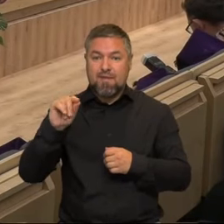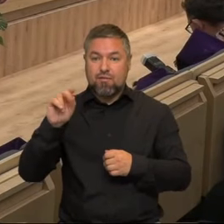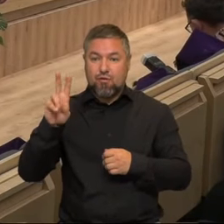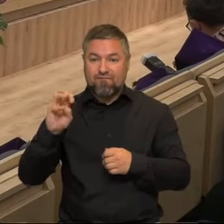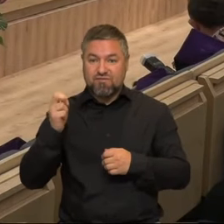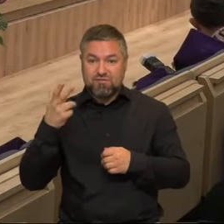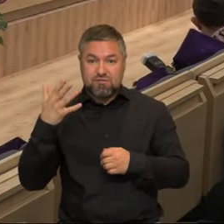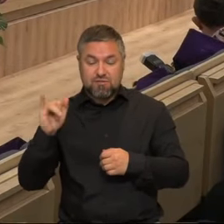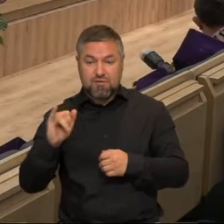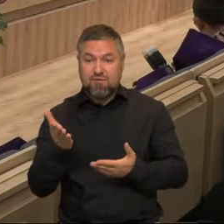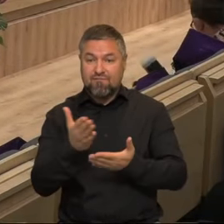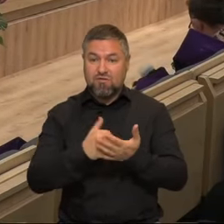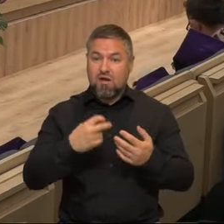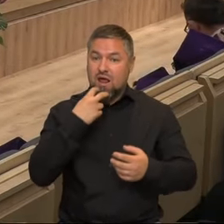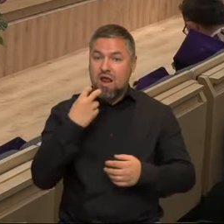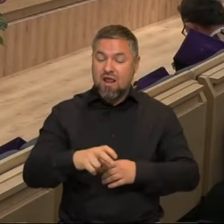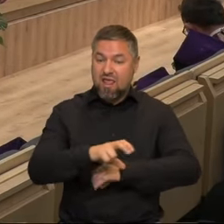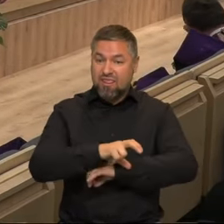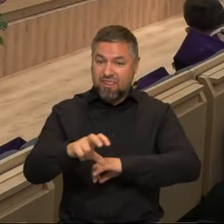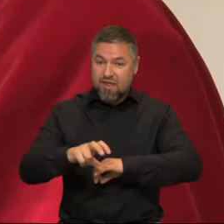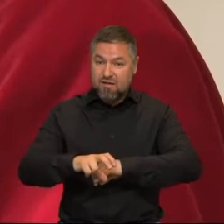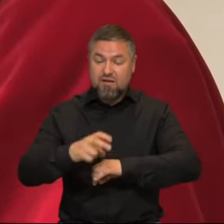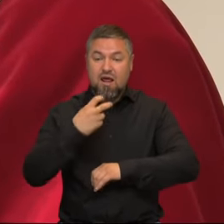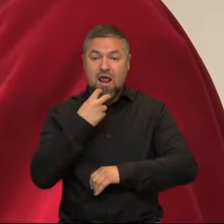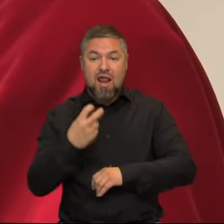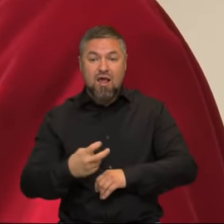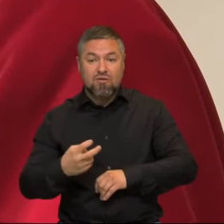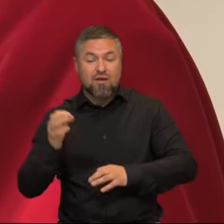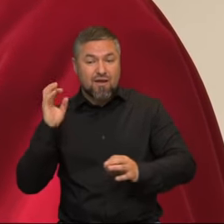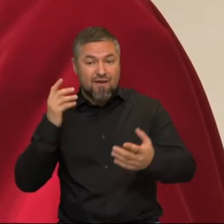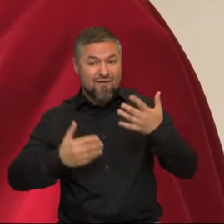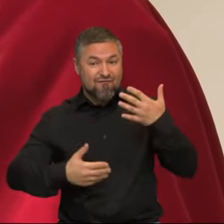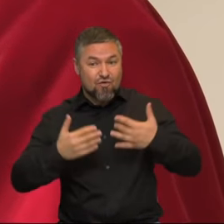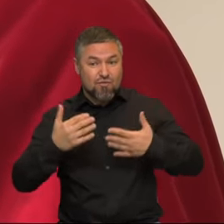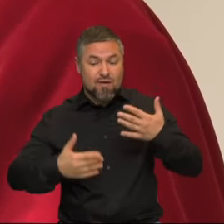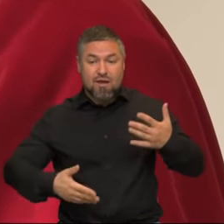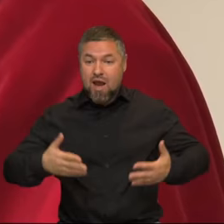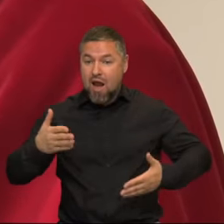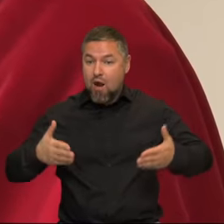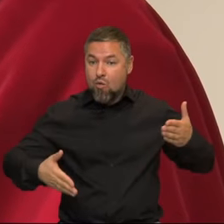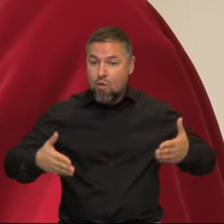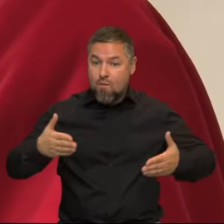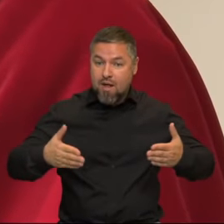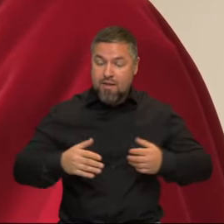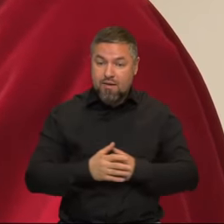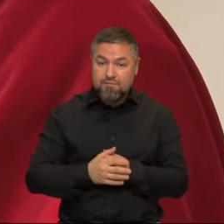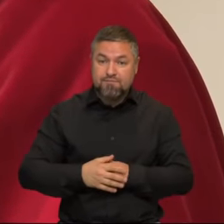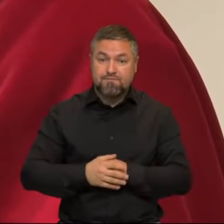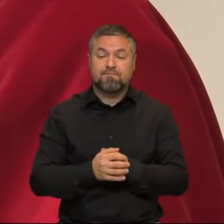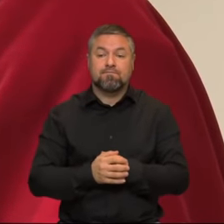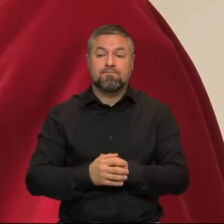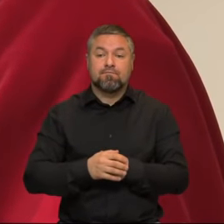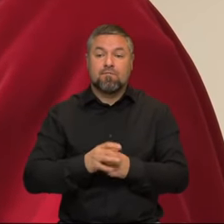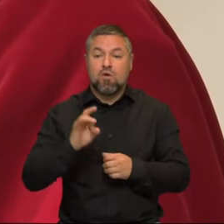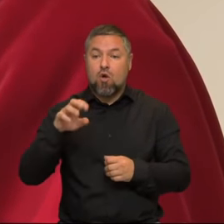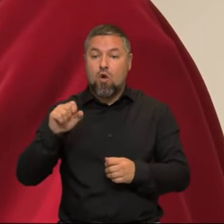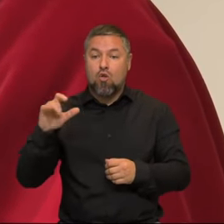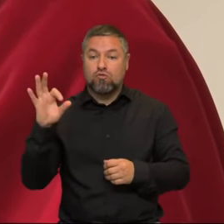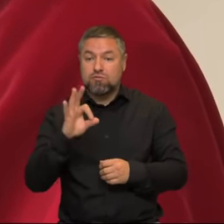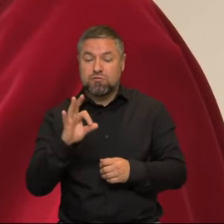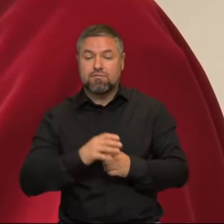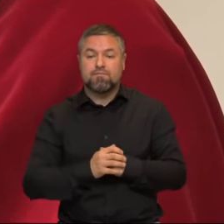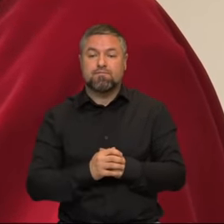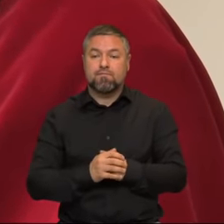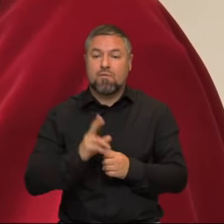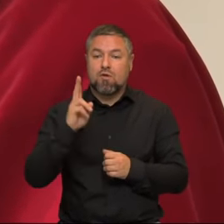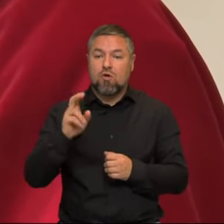Zapędowski. Z Wydziału Elektrotechniki, Elektroniki, Informatyki i Automatyki Aleksander Golus i